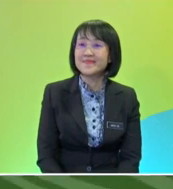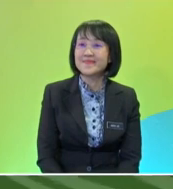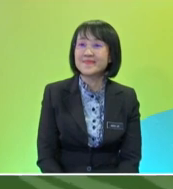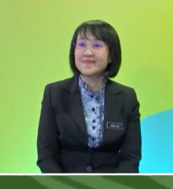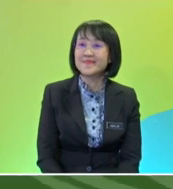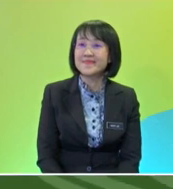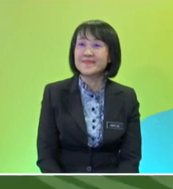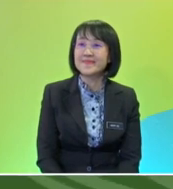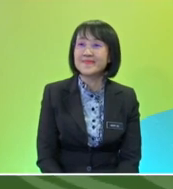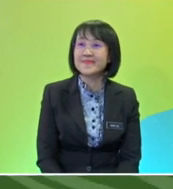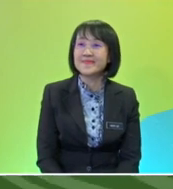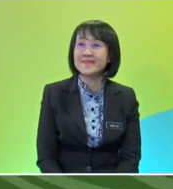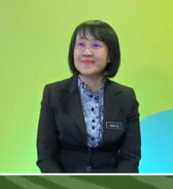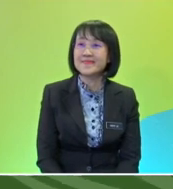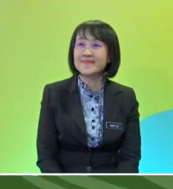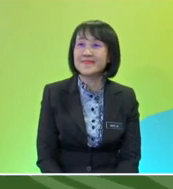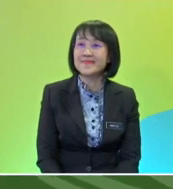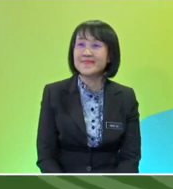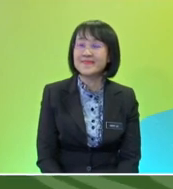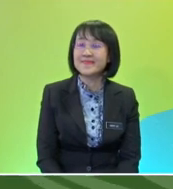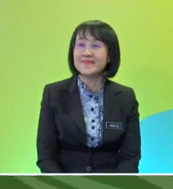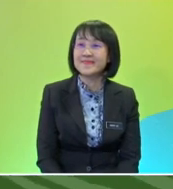yeah, silakan.